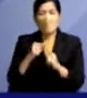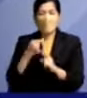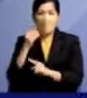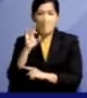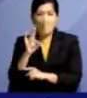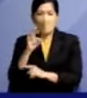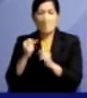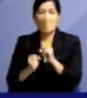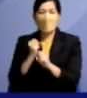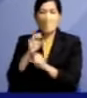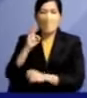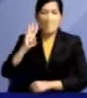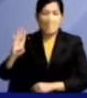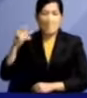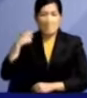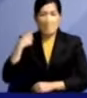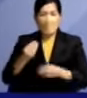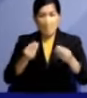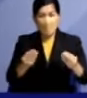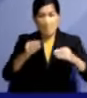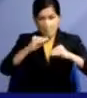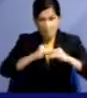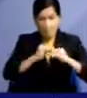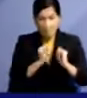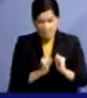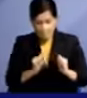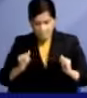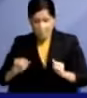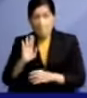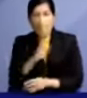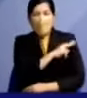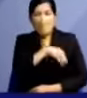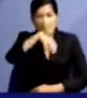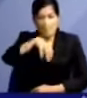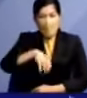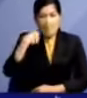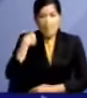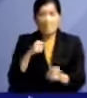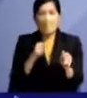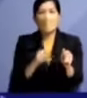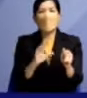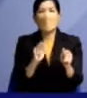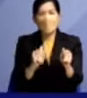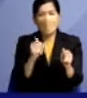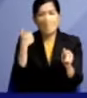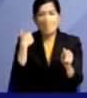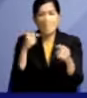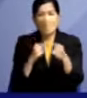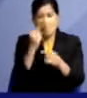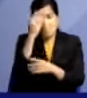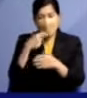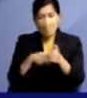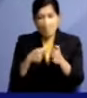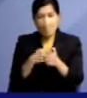มที่ผ่านมามีการสั่งการให้เพิ่มจำนวนเตียงในโรงพยาบาลสนามในส่วนของพื้นที่อำเภอเมืองนครสวรรค์ครับเพื่อเป็นการร